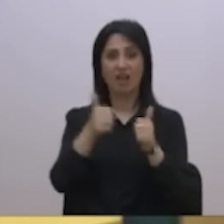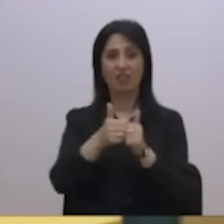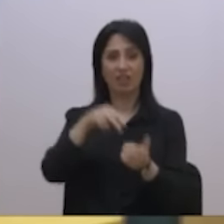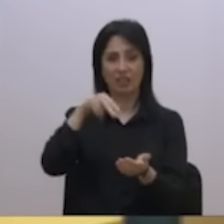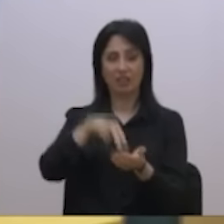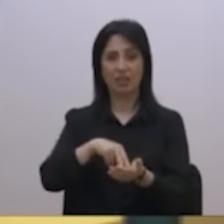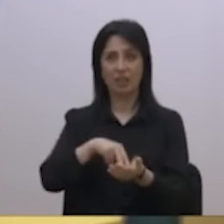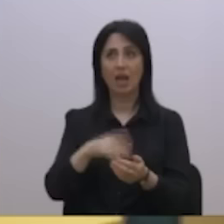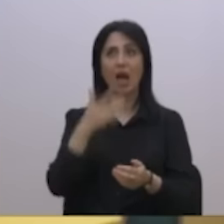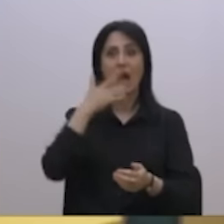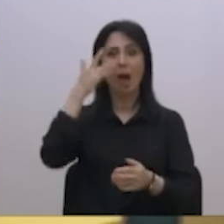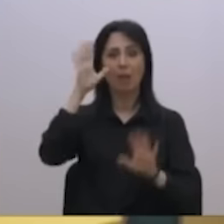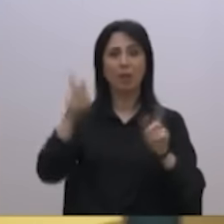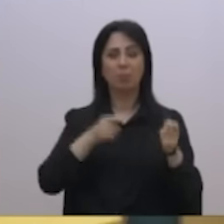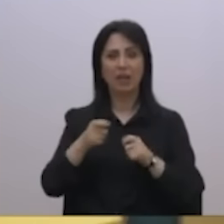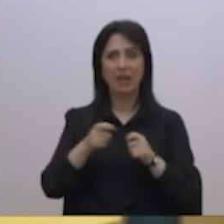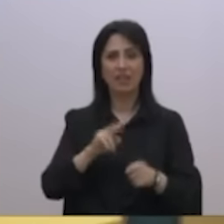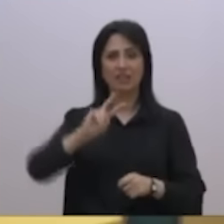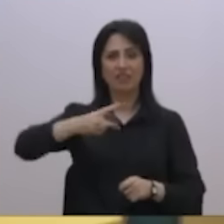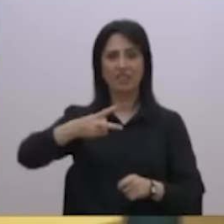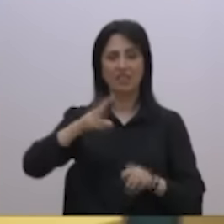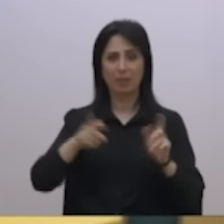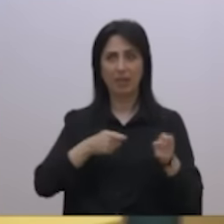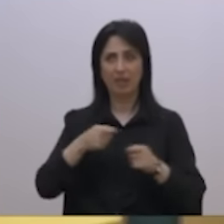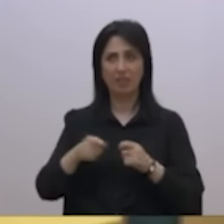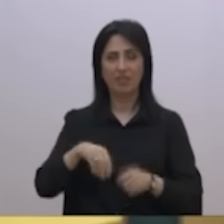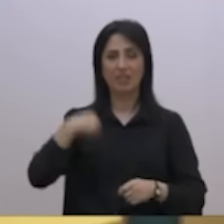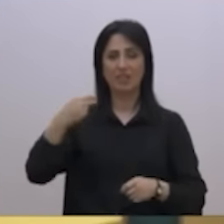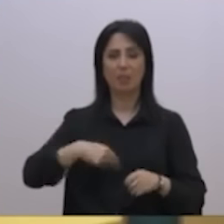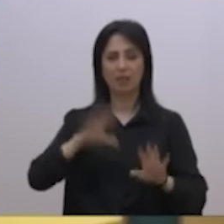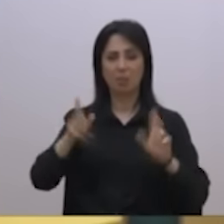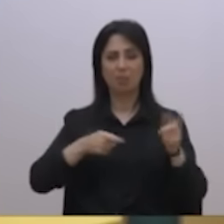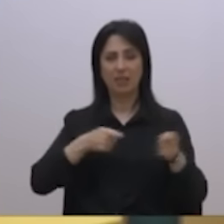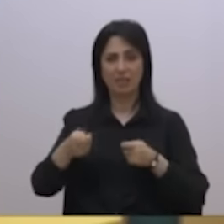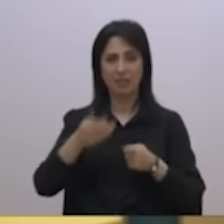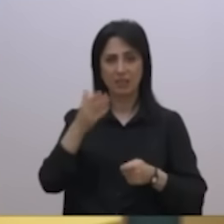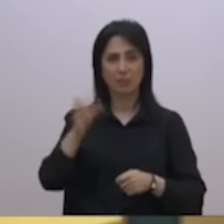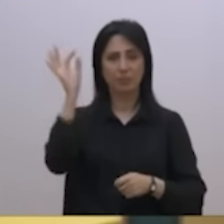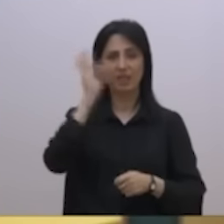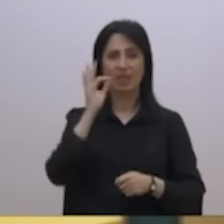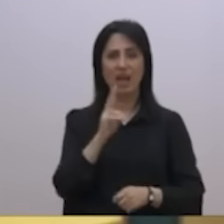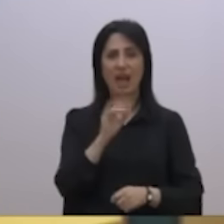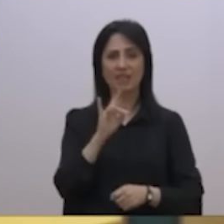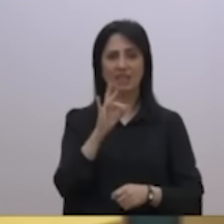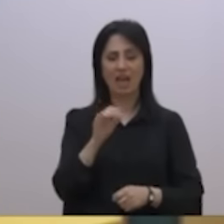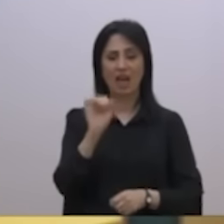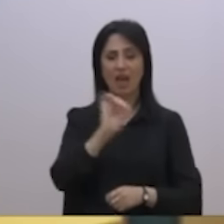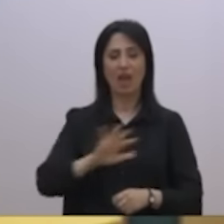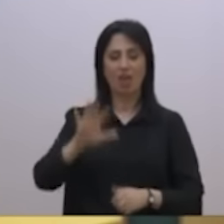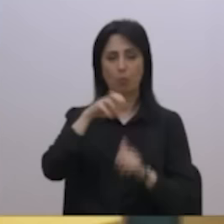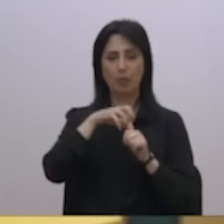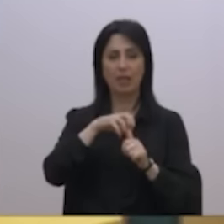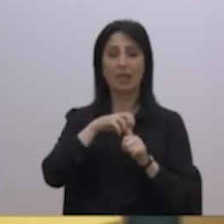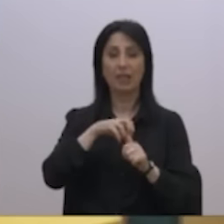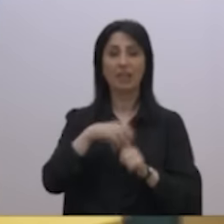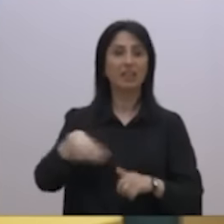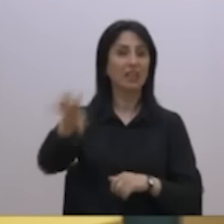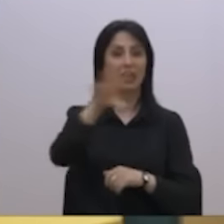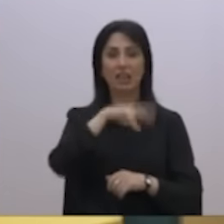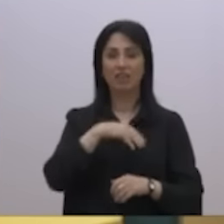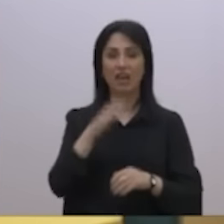დგანან. ამერიკის პრეზიდენტი, ვიცე-პრეზიდენტი, საფრანგეთის პრეზიდენტი, გერმანიის კანცლერი, ევროპელი ლიდერები